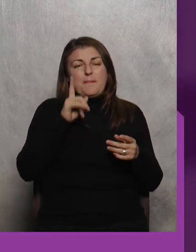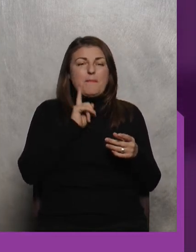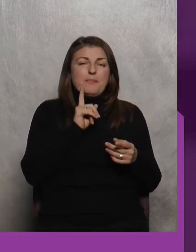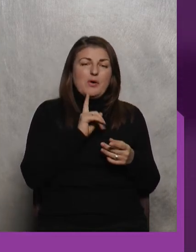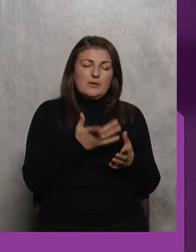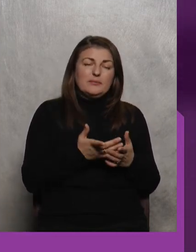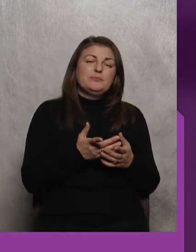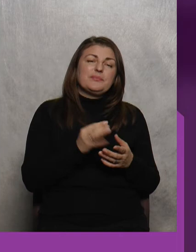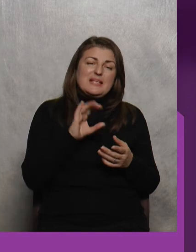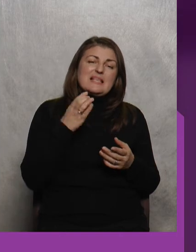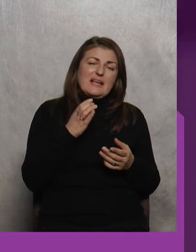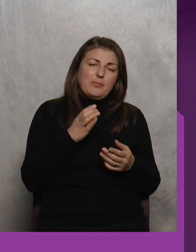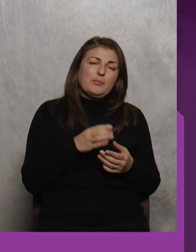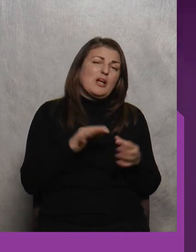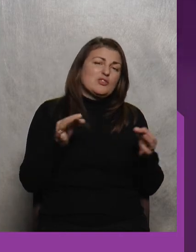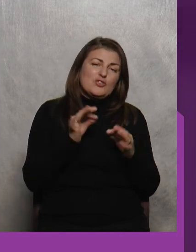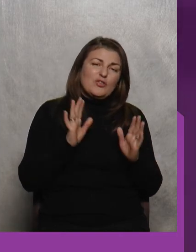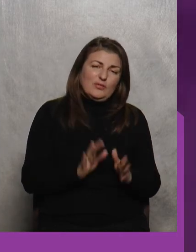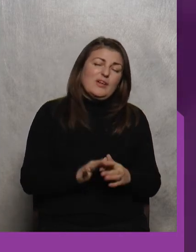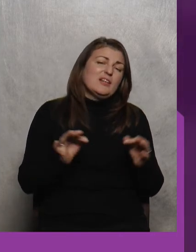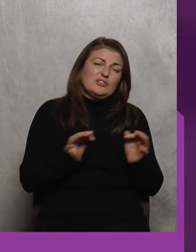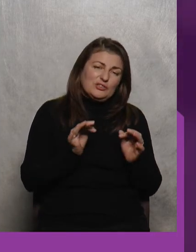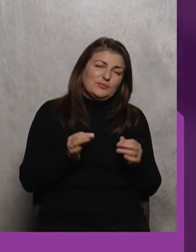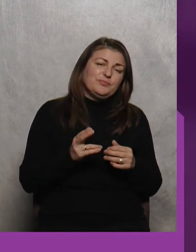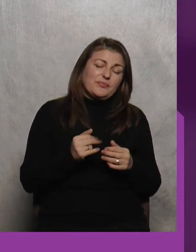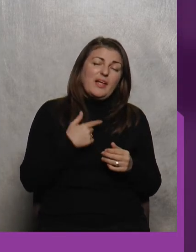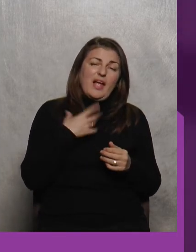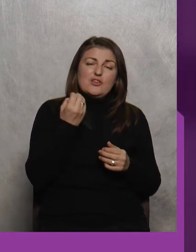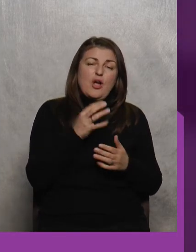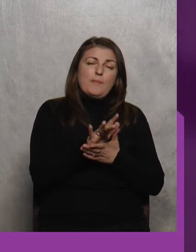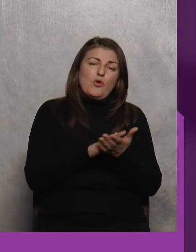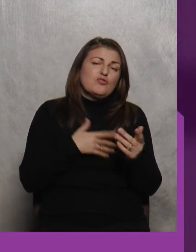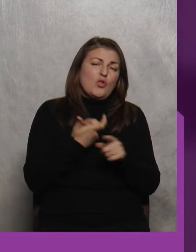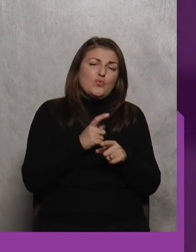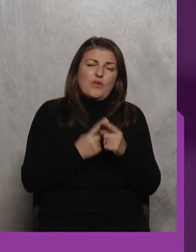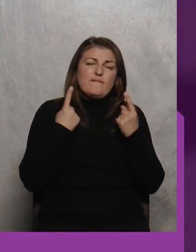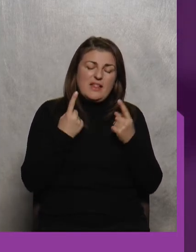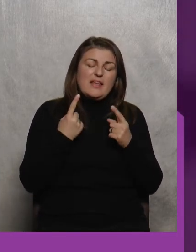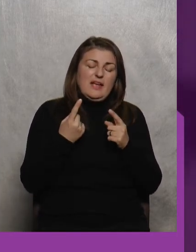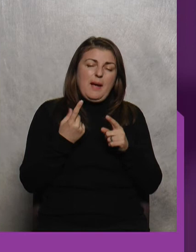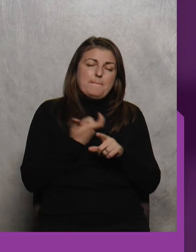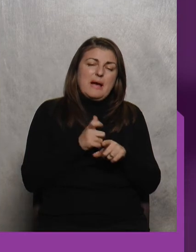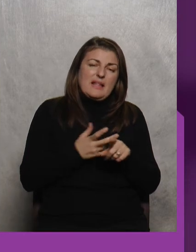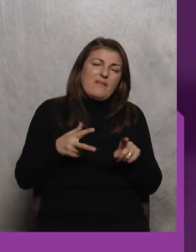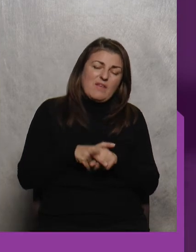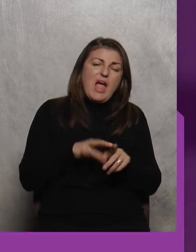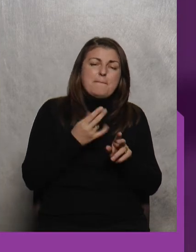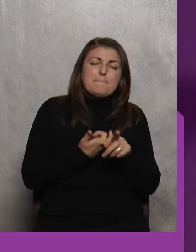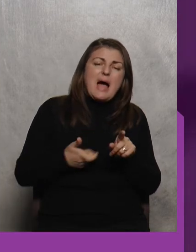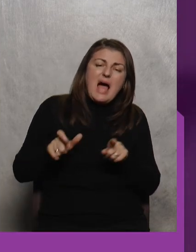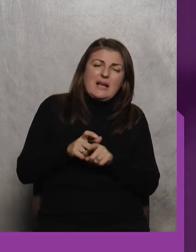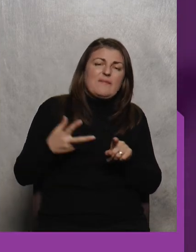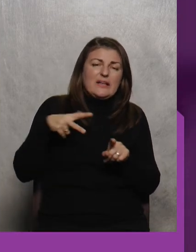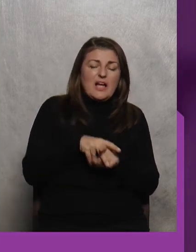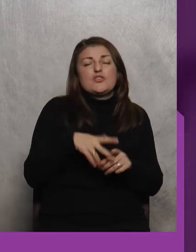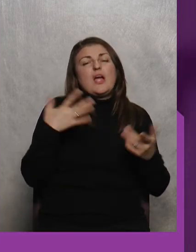сріблом. І сріблом. Нічого, да, так. Нічого, так. Да. Я ще продовжу, ще дуже великі перенавантаження і перенавантаження, які